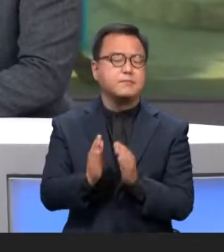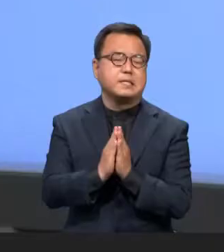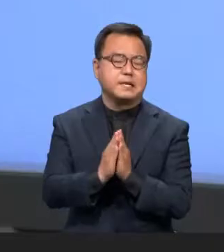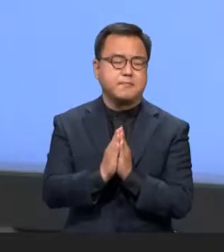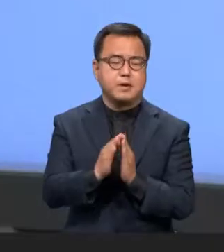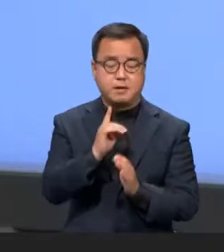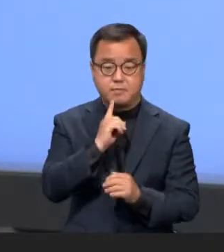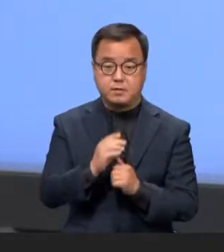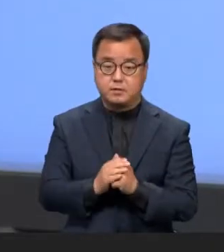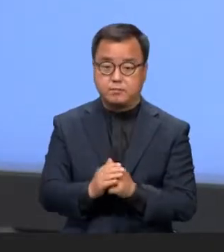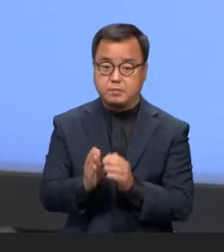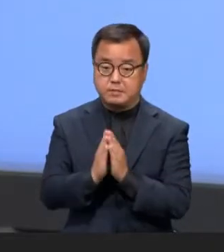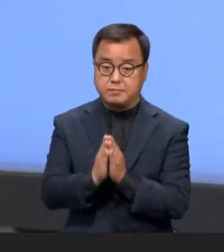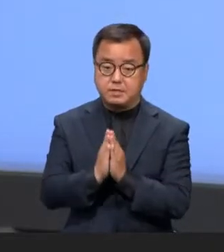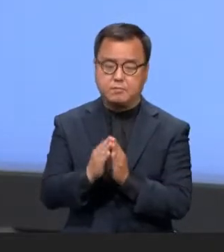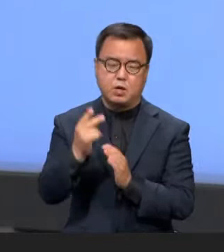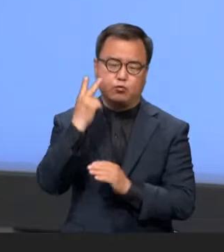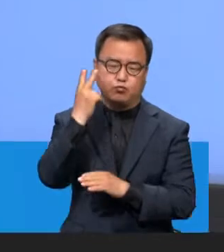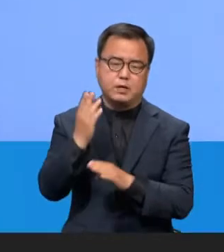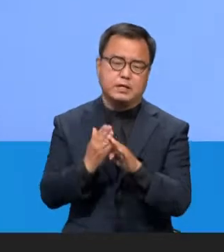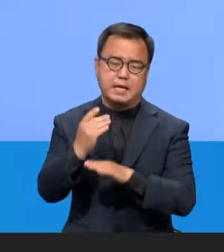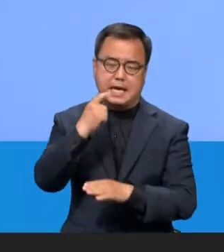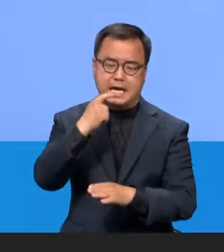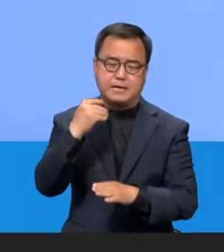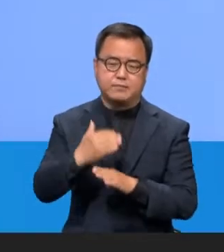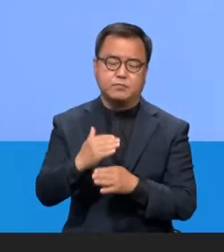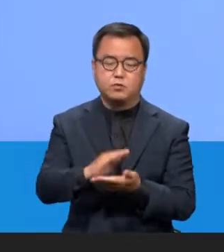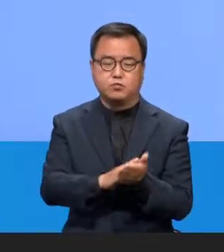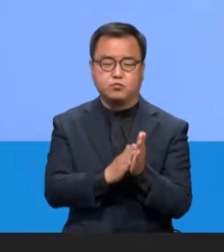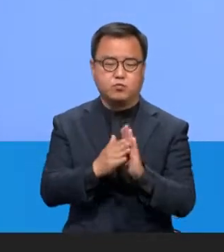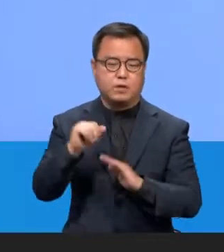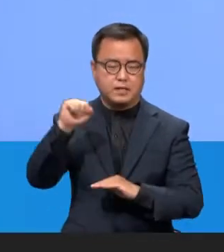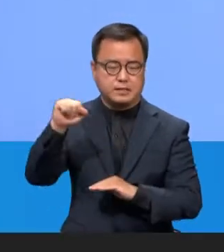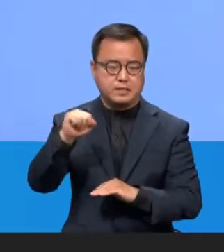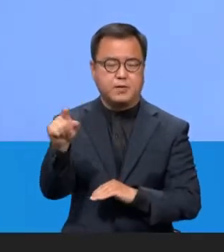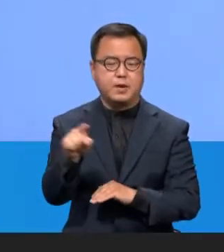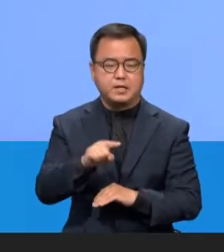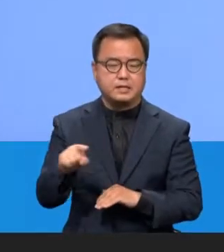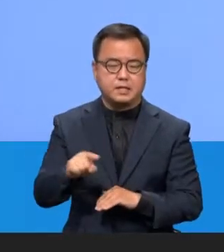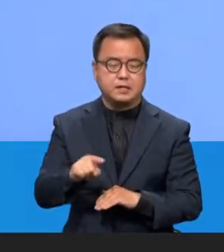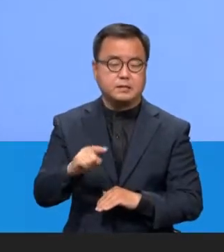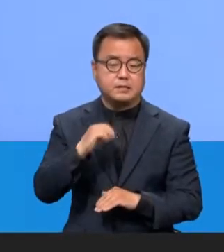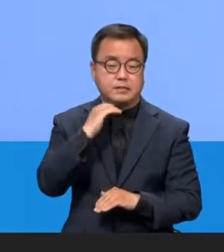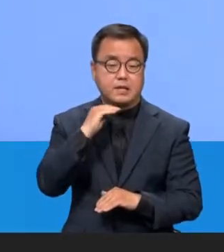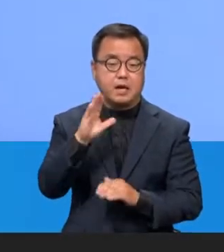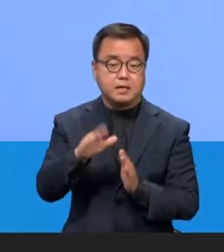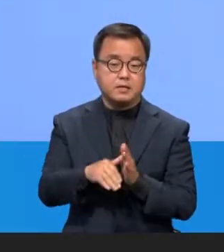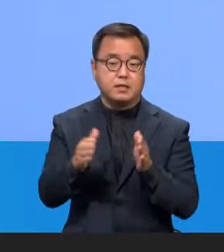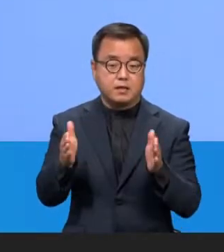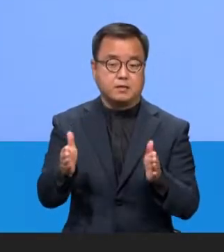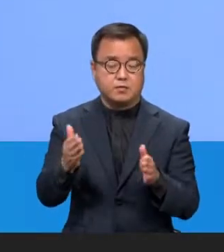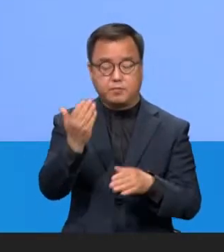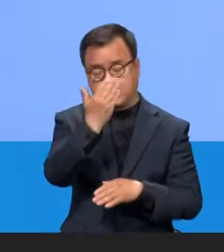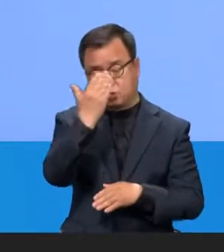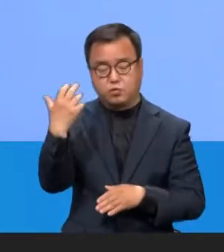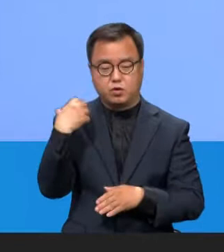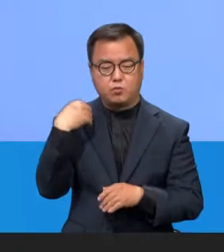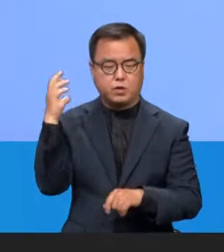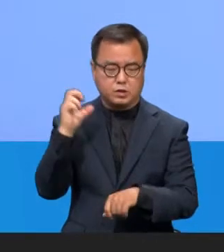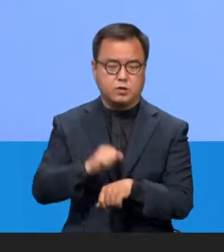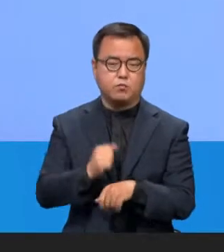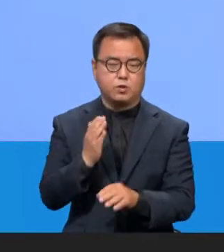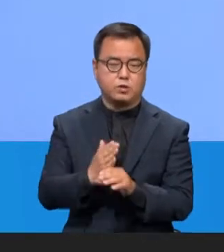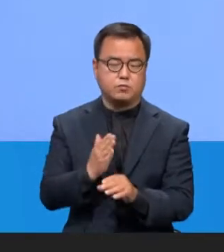넘게 이어지고 있는 미얀마의 민주화 시위. Z세대 등 청년들의 역할이 큰 상황인데 지난 15일에 이 가운데 한